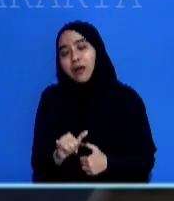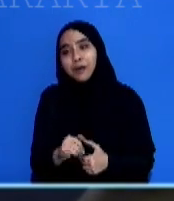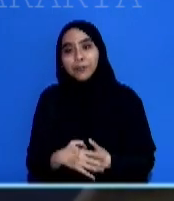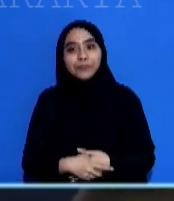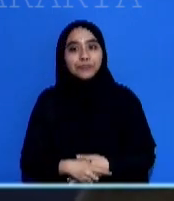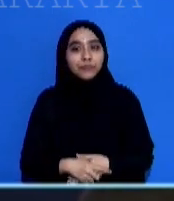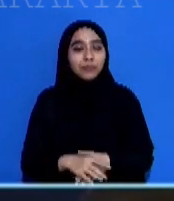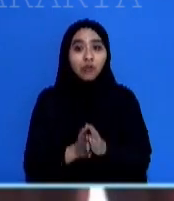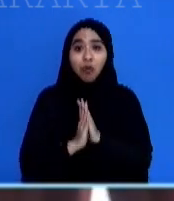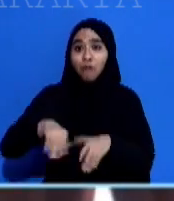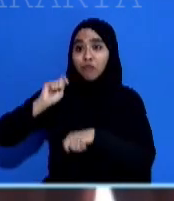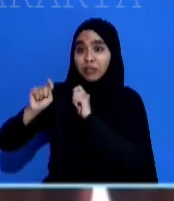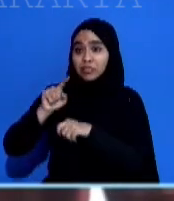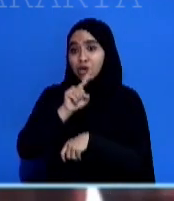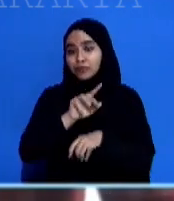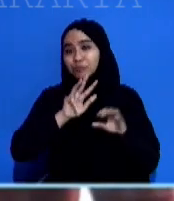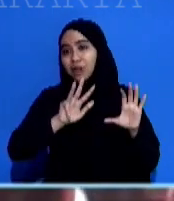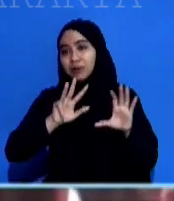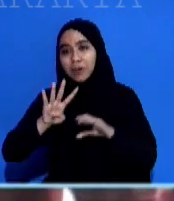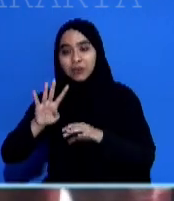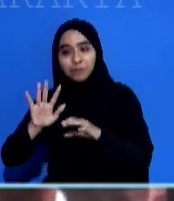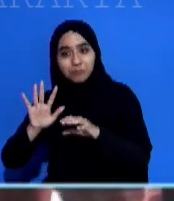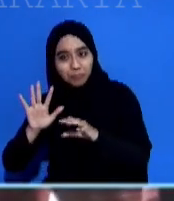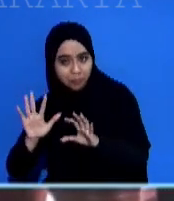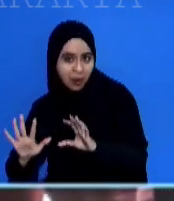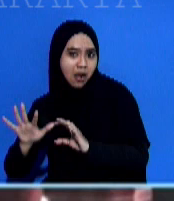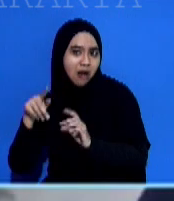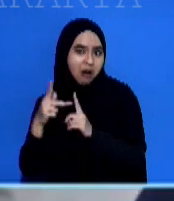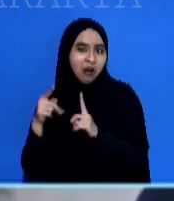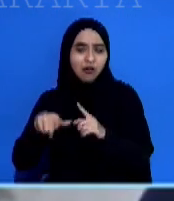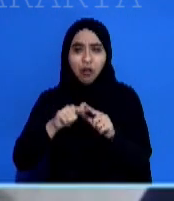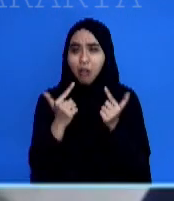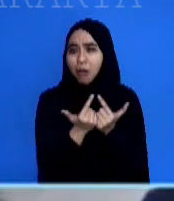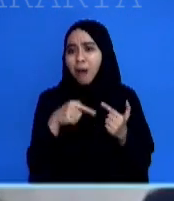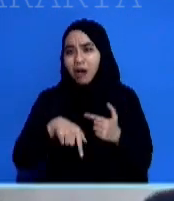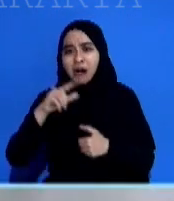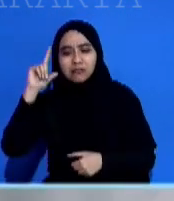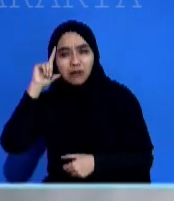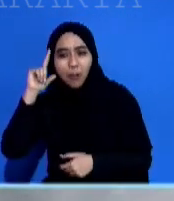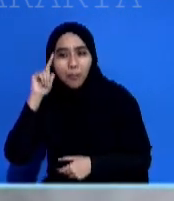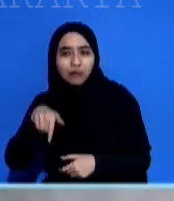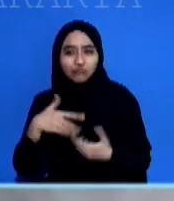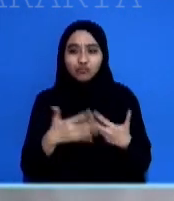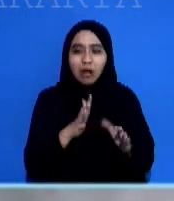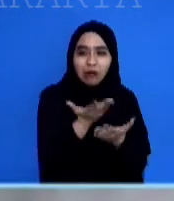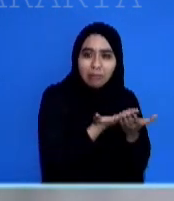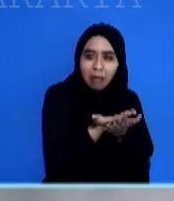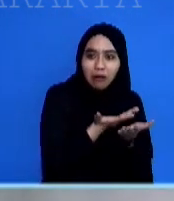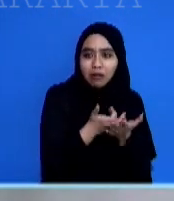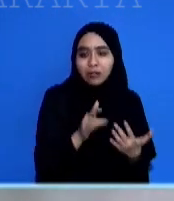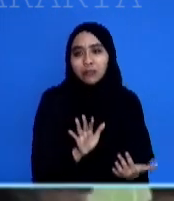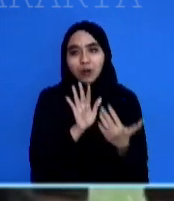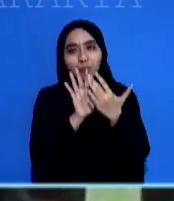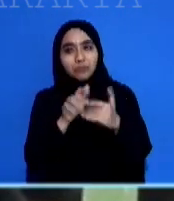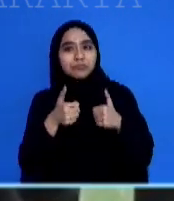Idul Fitri 14 45 Hijriah ini pihak Lembaga Pemasyarakatan kelas 2 Sleman membuka layanan kunjungan tatap muka